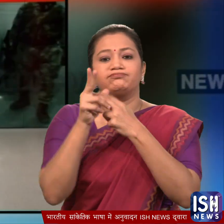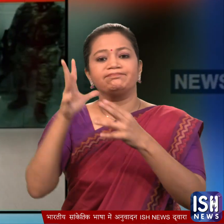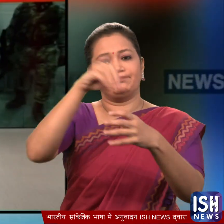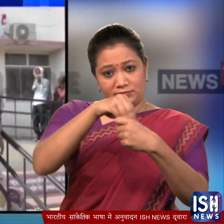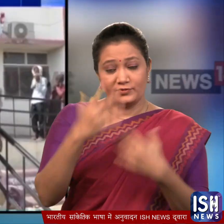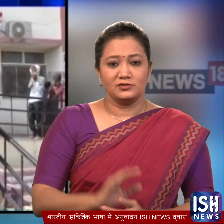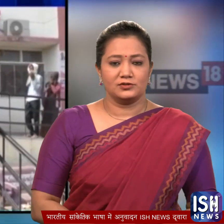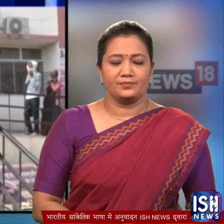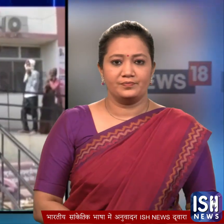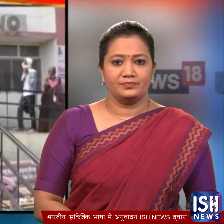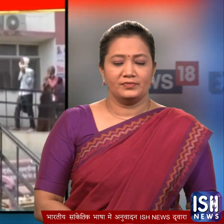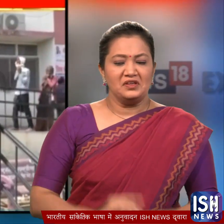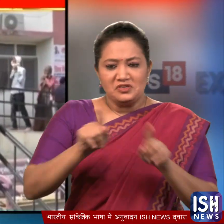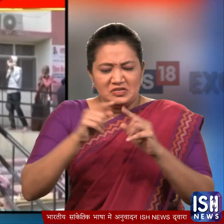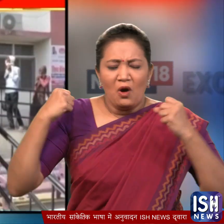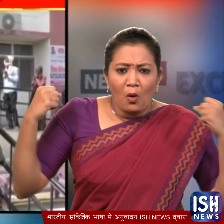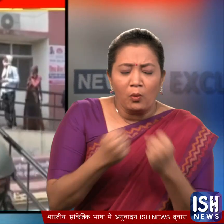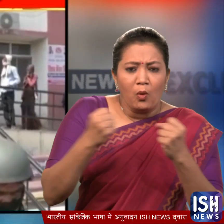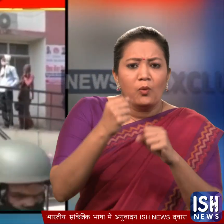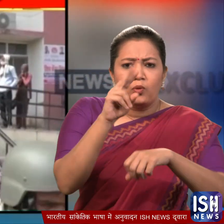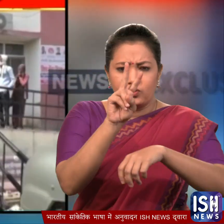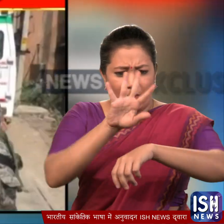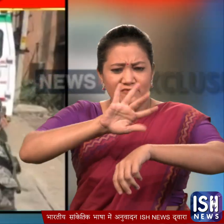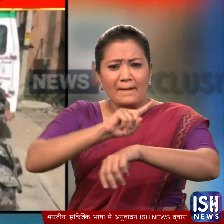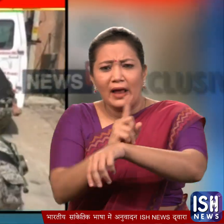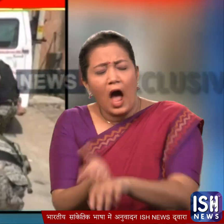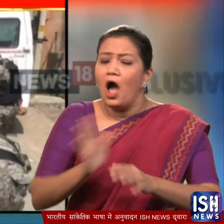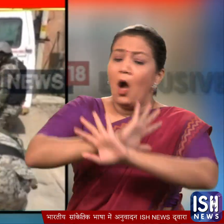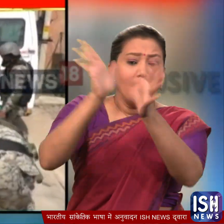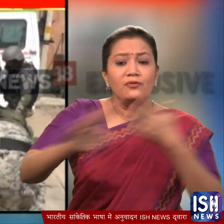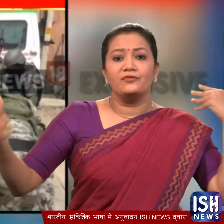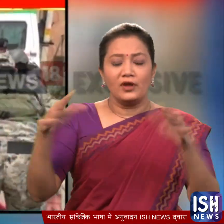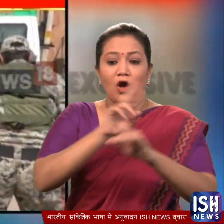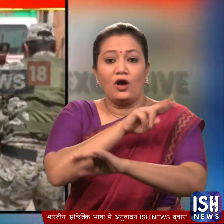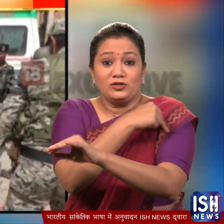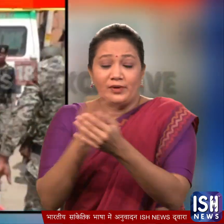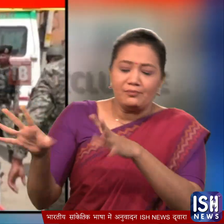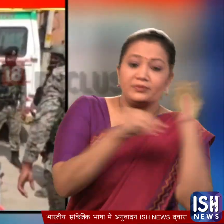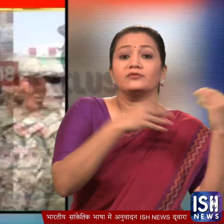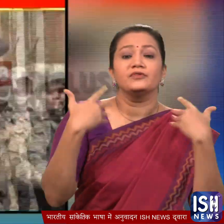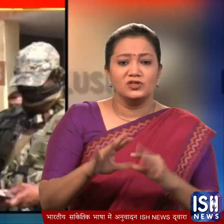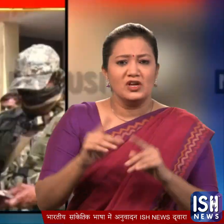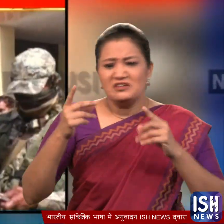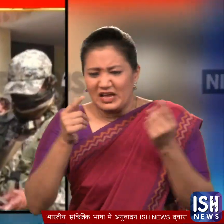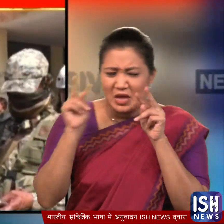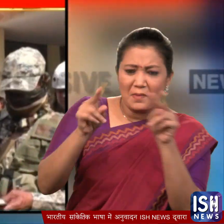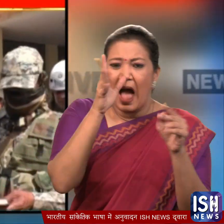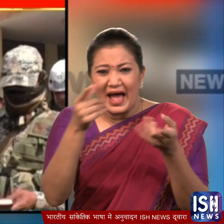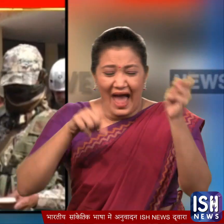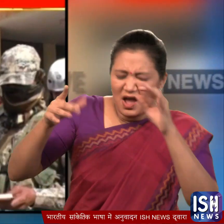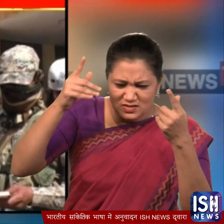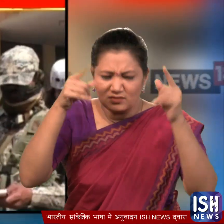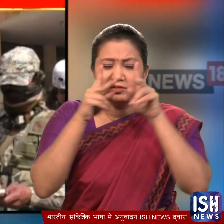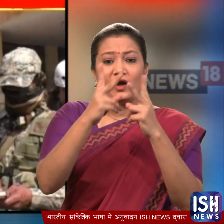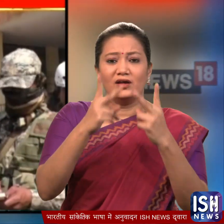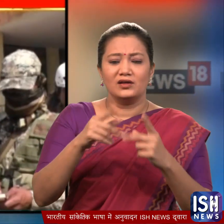लिया और ऐसी फुर्ती दिखाई कि महज 25 मिनट में ऑपरेशन पूरा करके अस्पताल से निकल भी गए। एक्शन पैक्ड मॉक ड्रिल